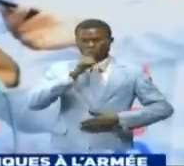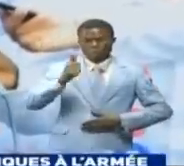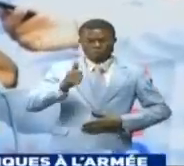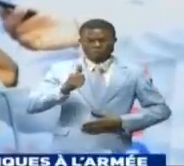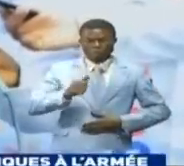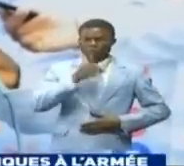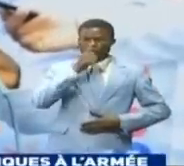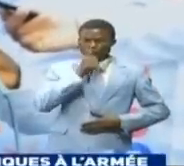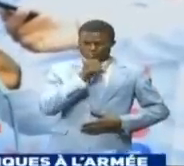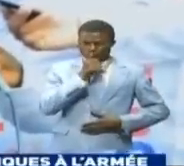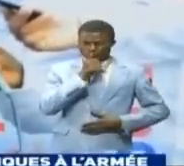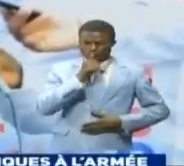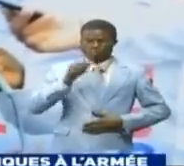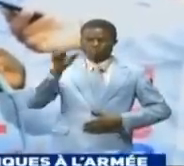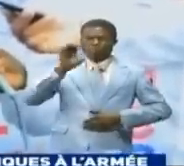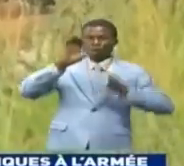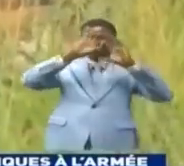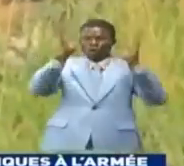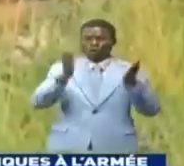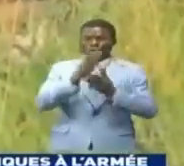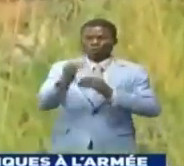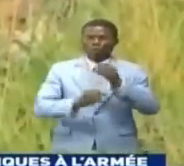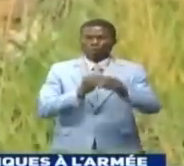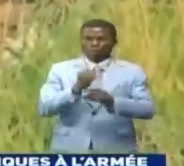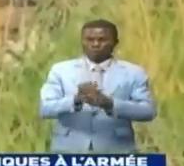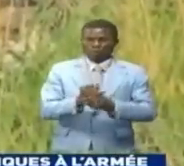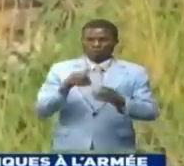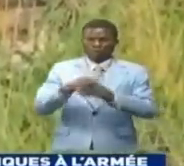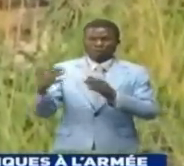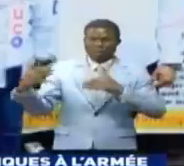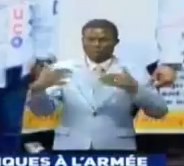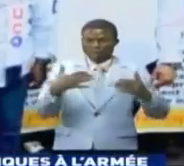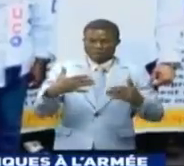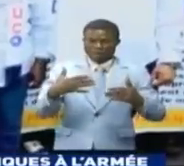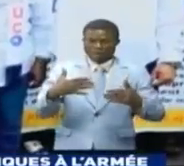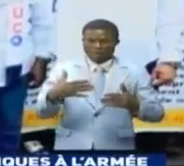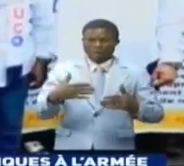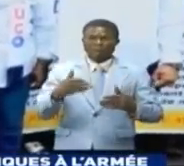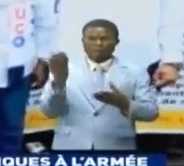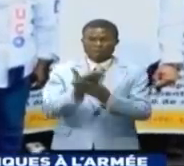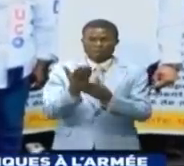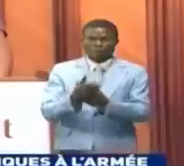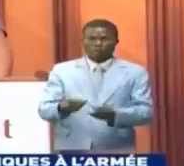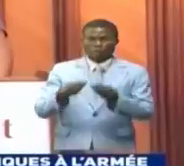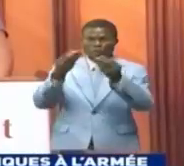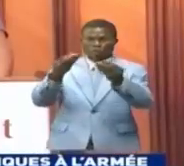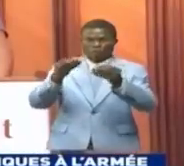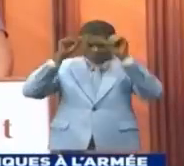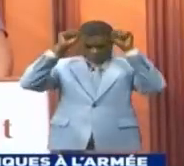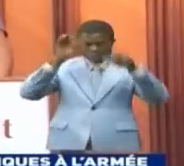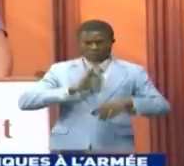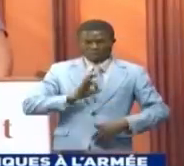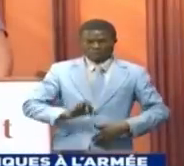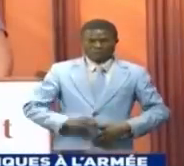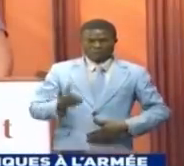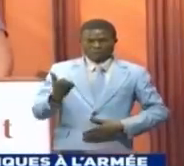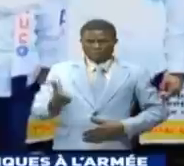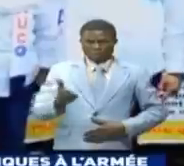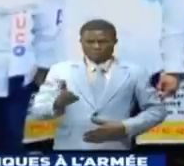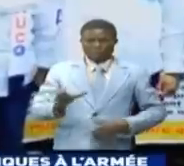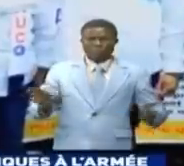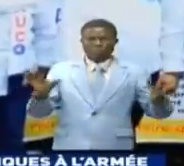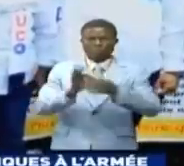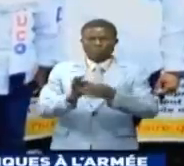silences complices de la communauté internationale dans cette guerre. Dans un mémo adressé au chef de l'État Félix-Antoine Tshisekedi Tshilombo, l'Alliance